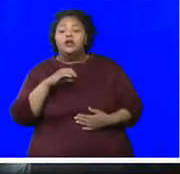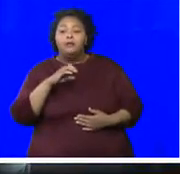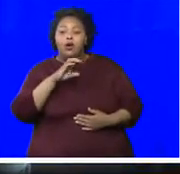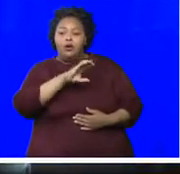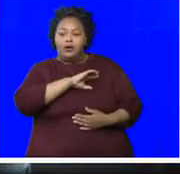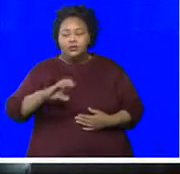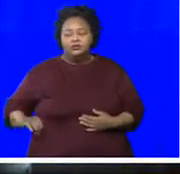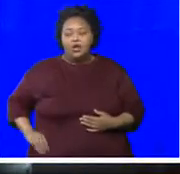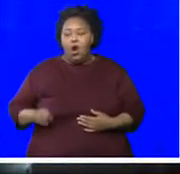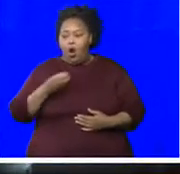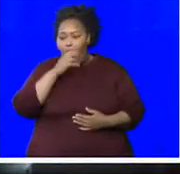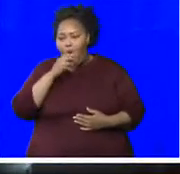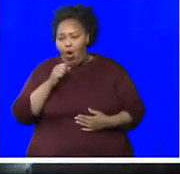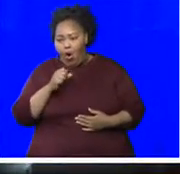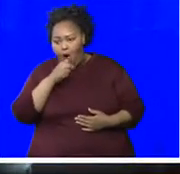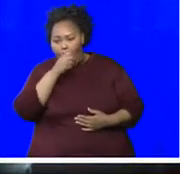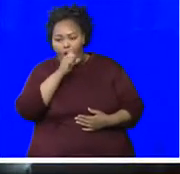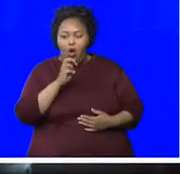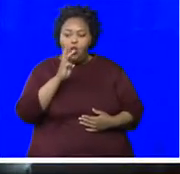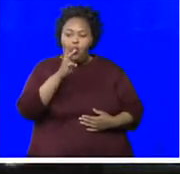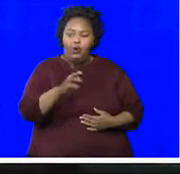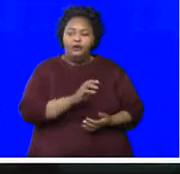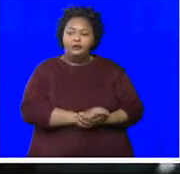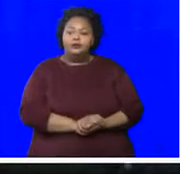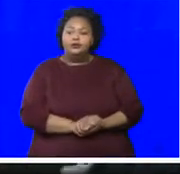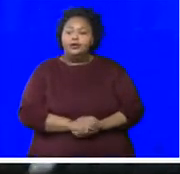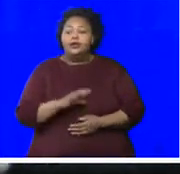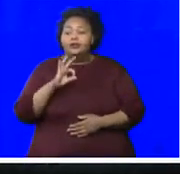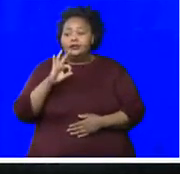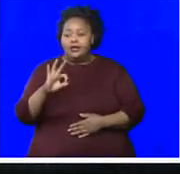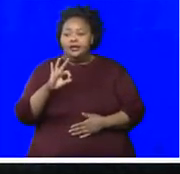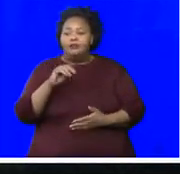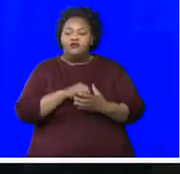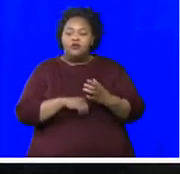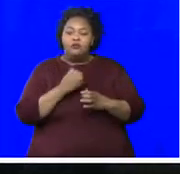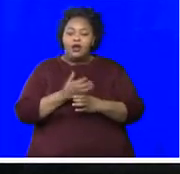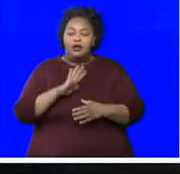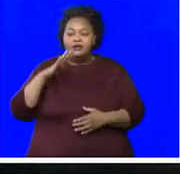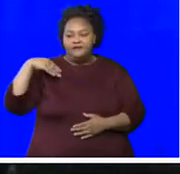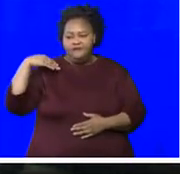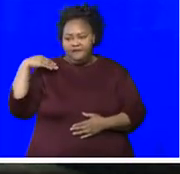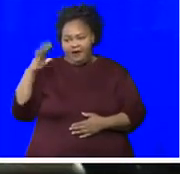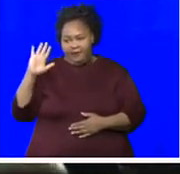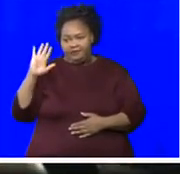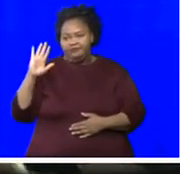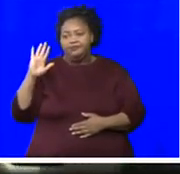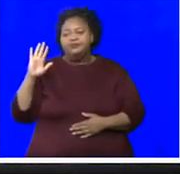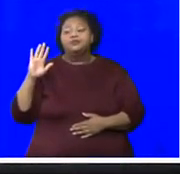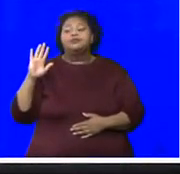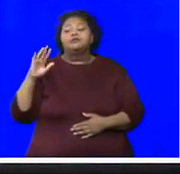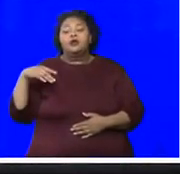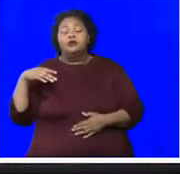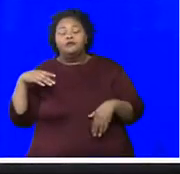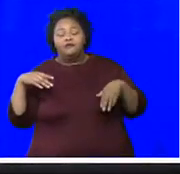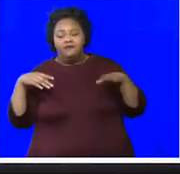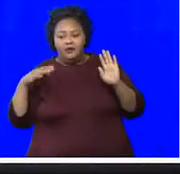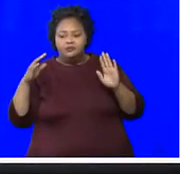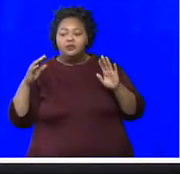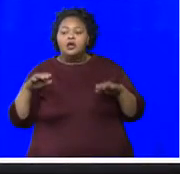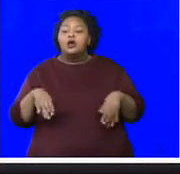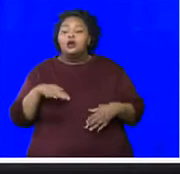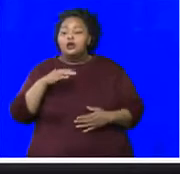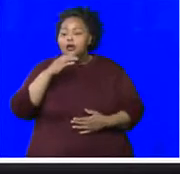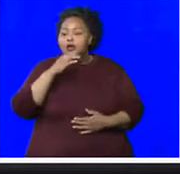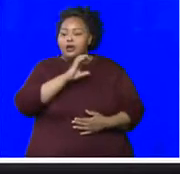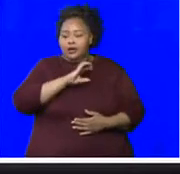kani labathathu bekuliqhamukise emaveni langephandle kwelive laseSwatini lobika ke Ndzabente Eswatini TV ngothando kuhle